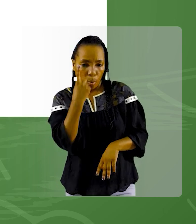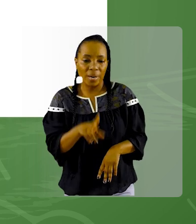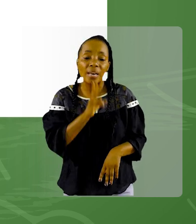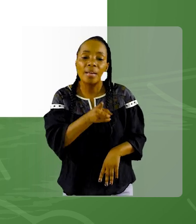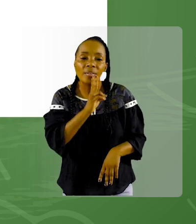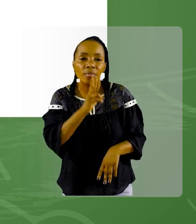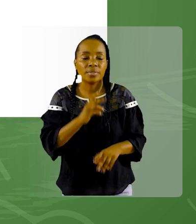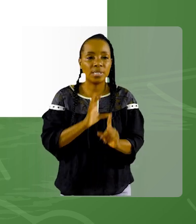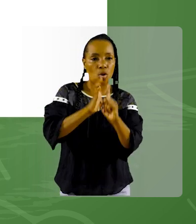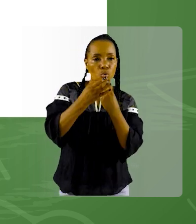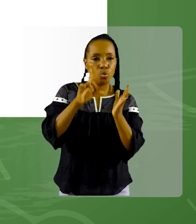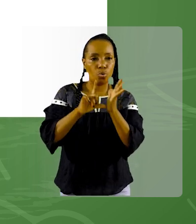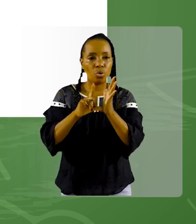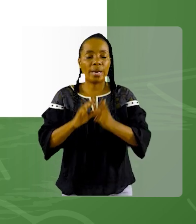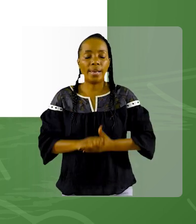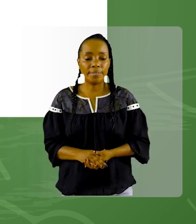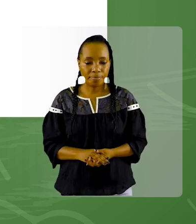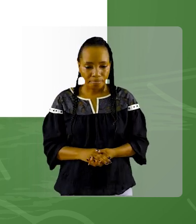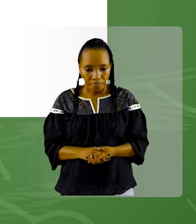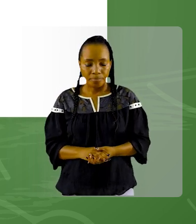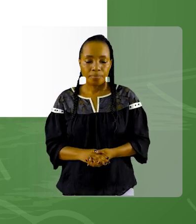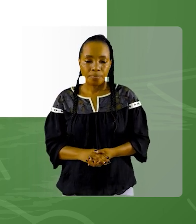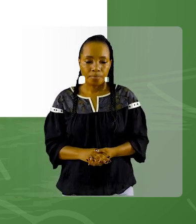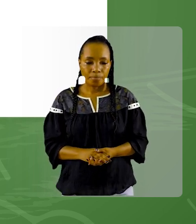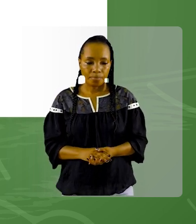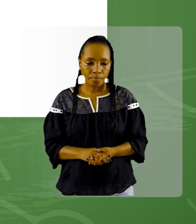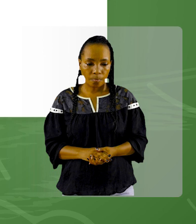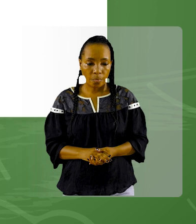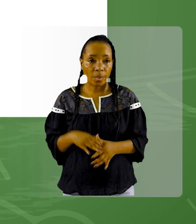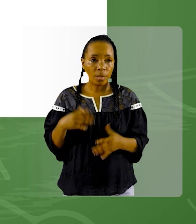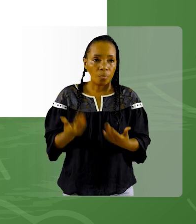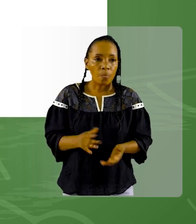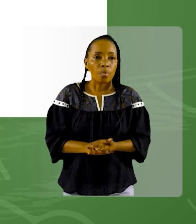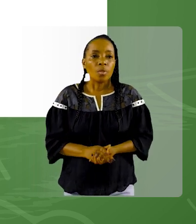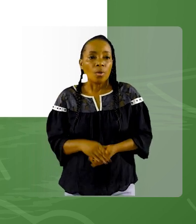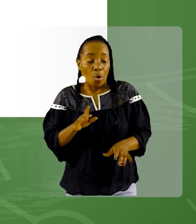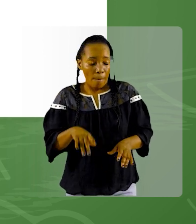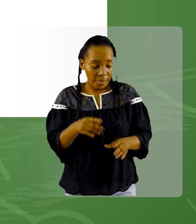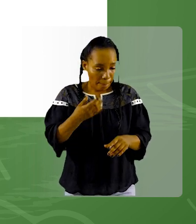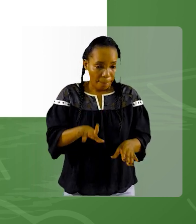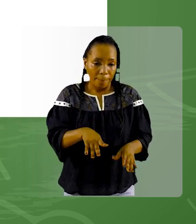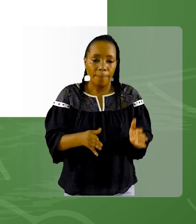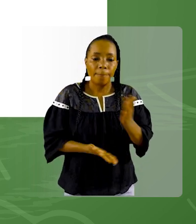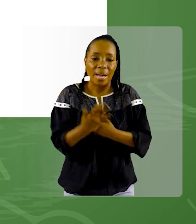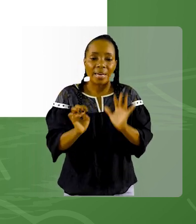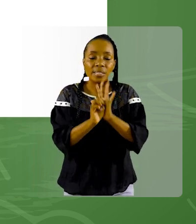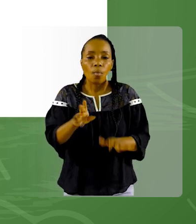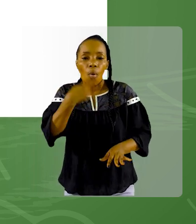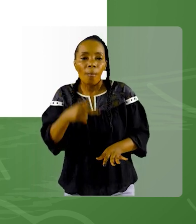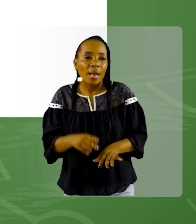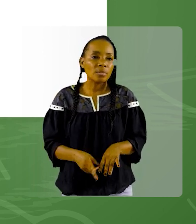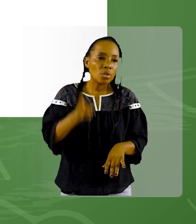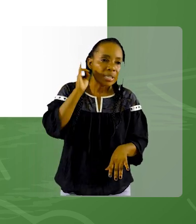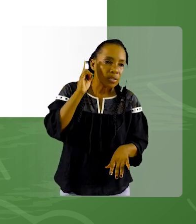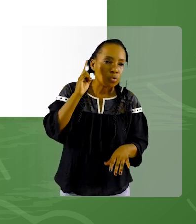par opposition à une conception passée. C'est-à-dire l'histoire montre que, dans le texte, vous trouvez dans cet